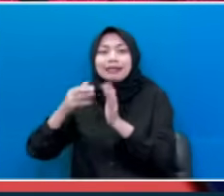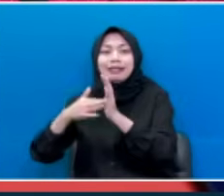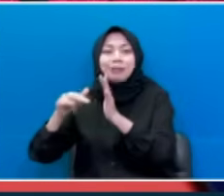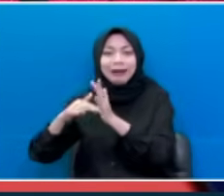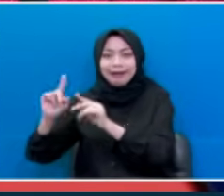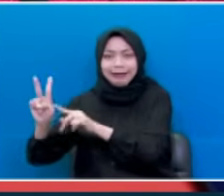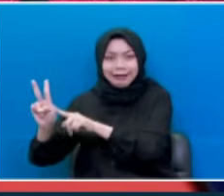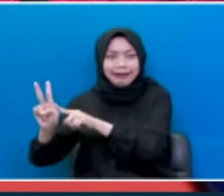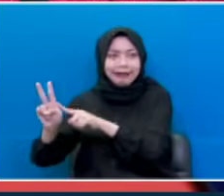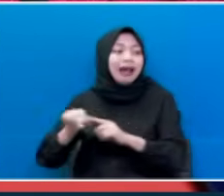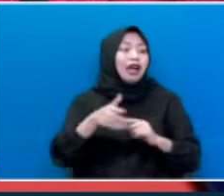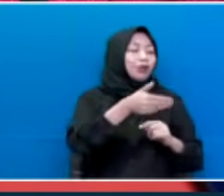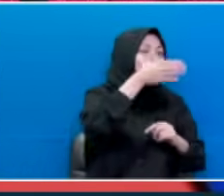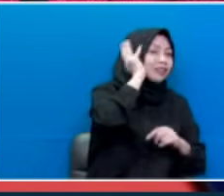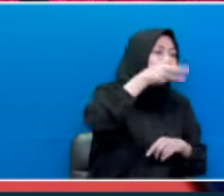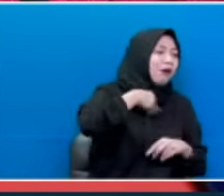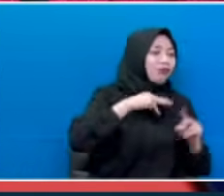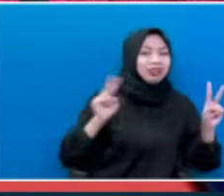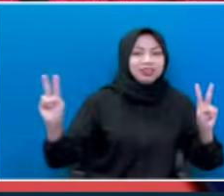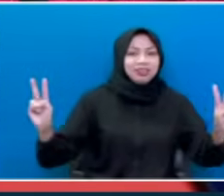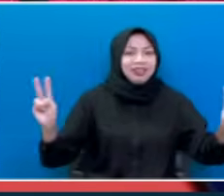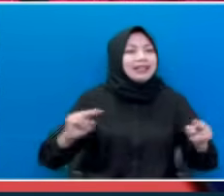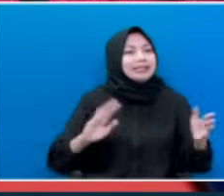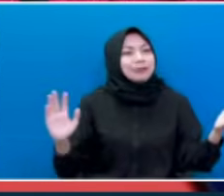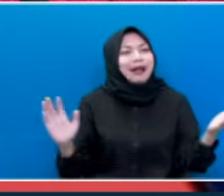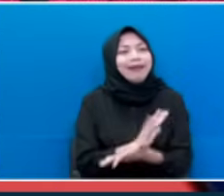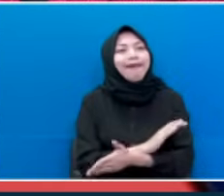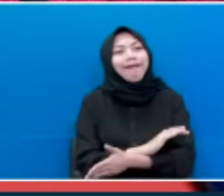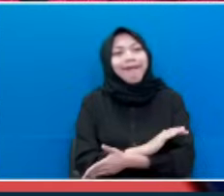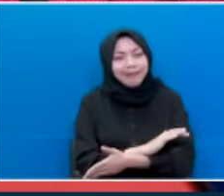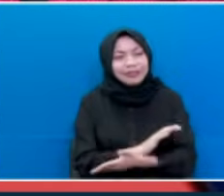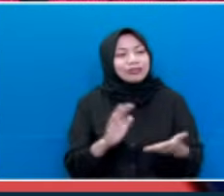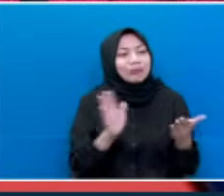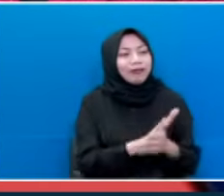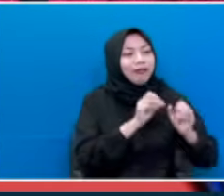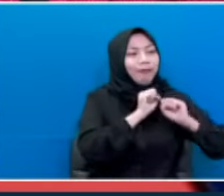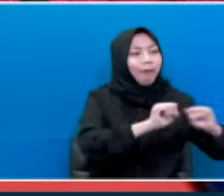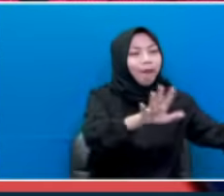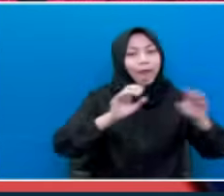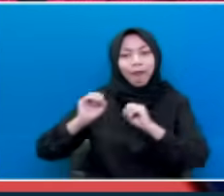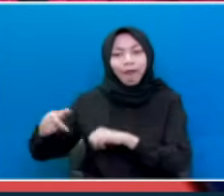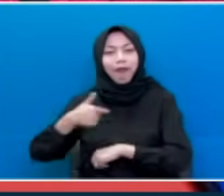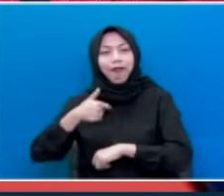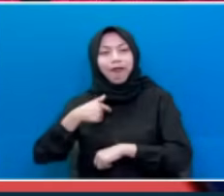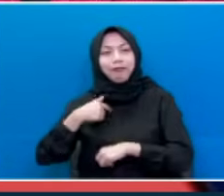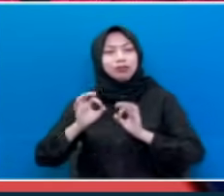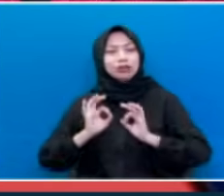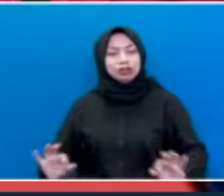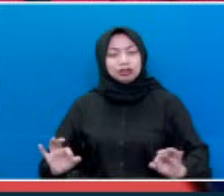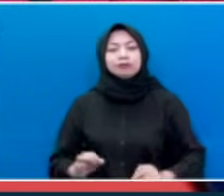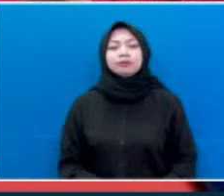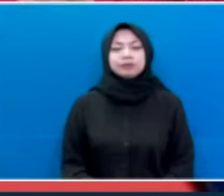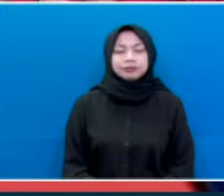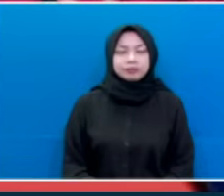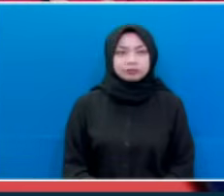dan Ganjar Pak m untuk kemudian bisaemaatkan situasi ini gituak tapi kalau menurut anda Mas Kunto bagi